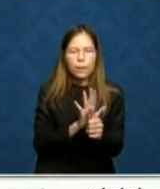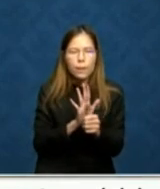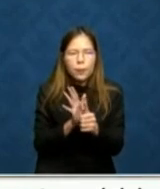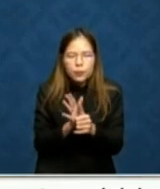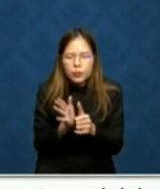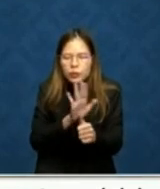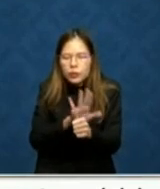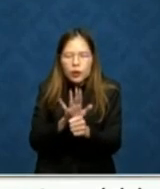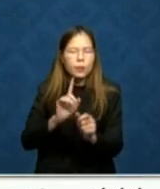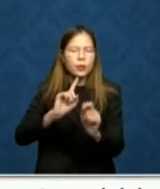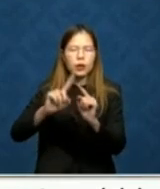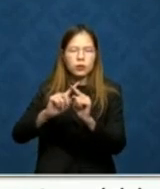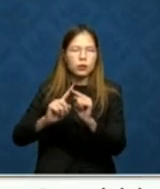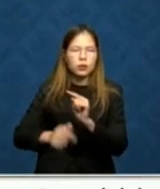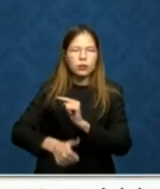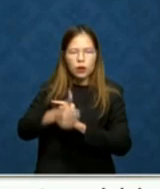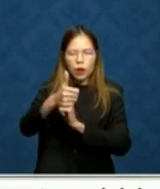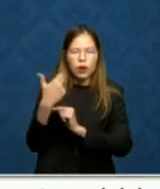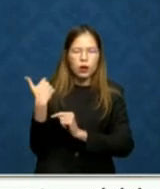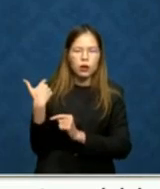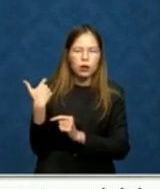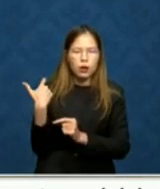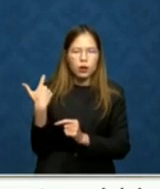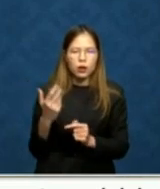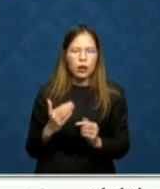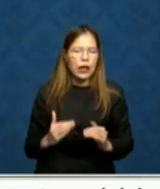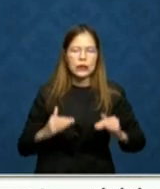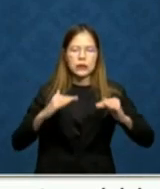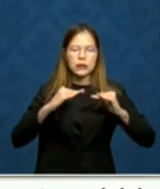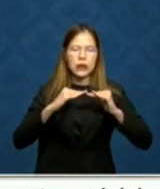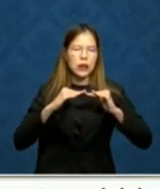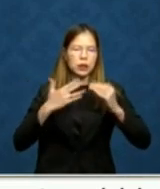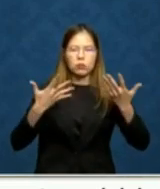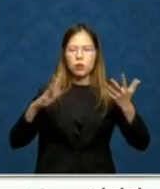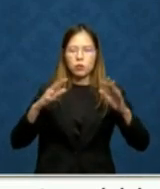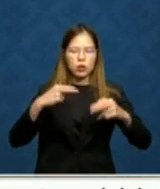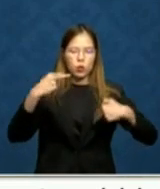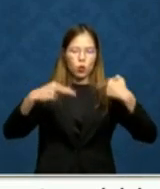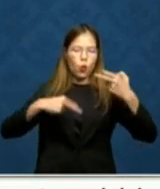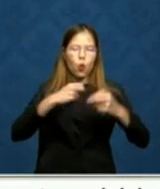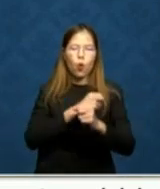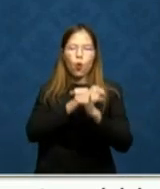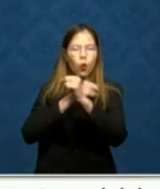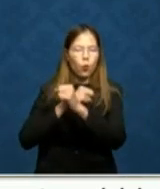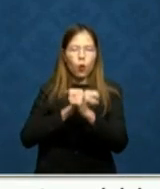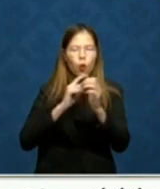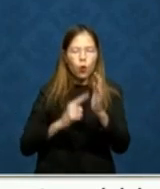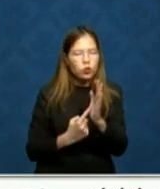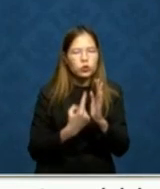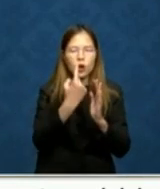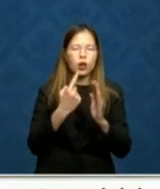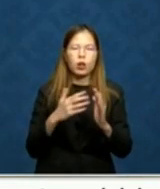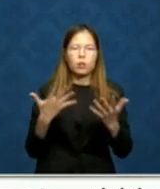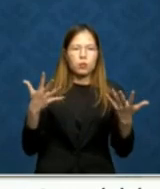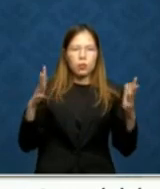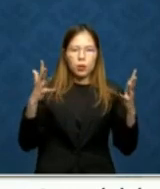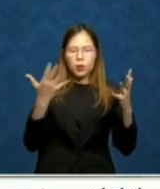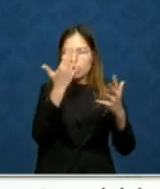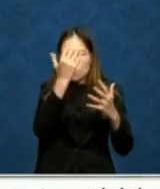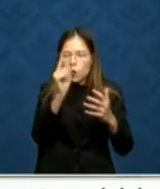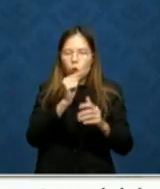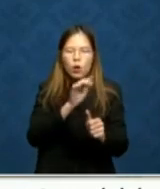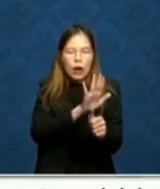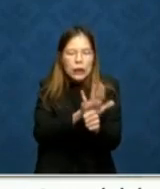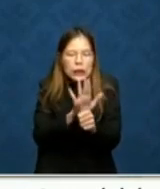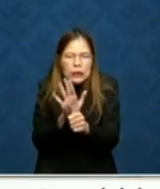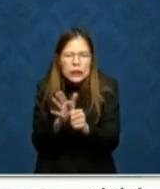ตามได้ผู้ถูกกระทำจึงไม่ได้รับสิทธิ์ที่จะได้รับการคุ้มครองตั้งแต่แรกเพราะพฤติกรรมของการสตอคเกอร์ทั้งในโล